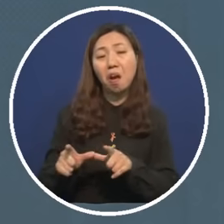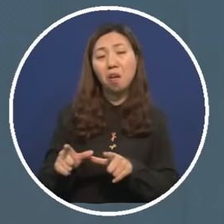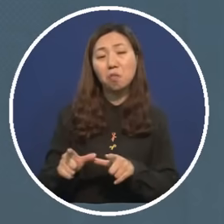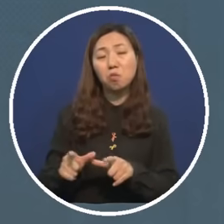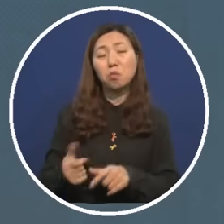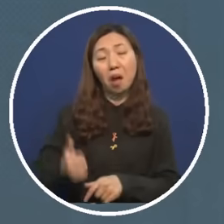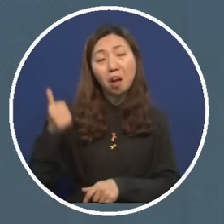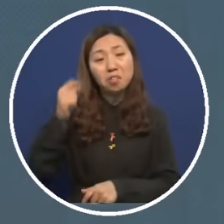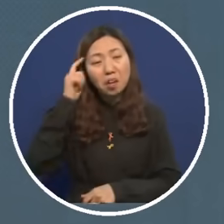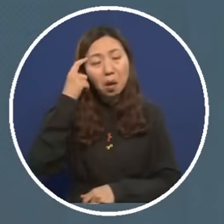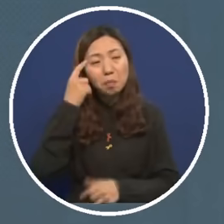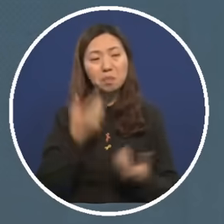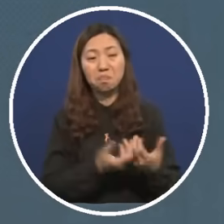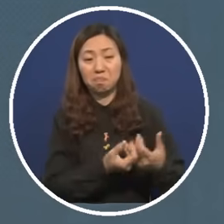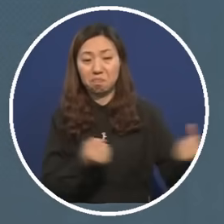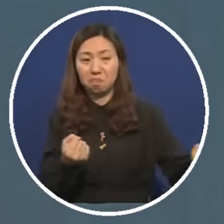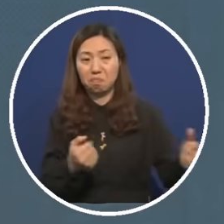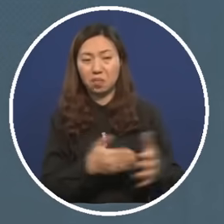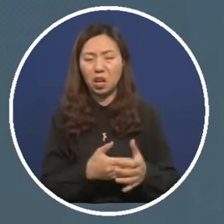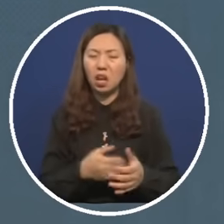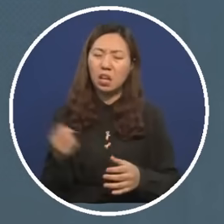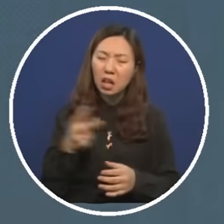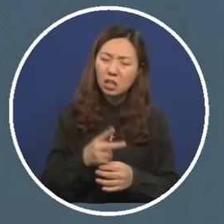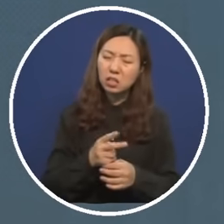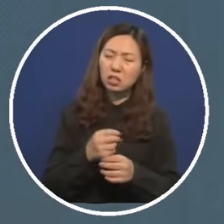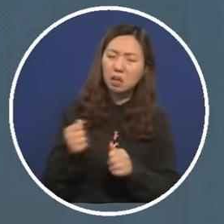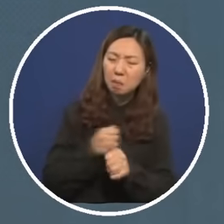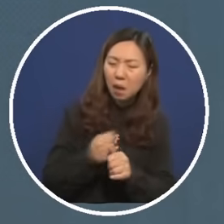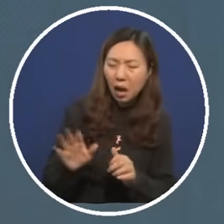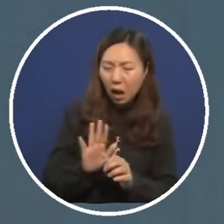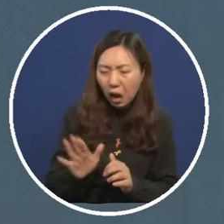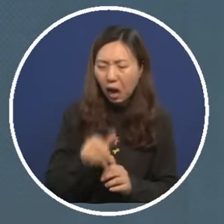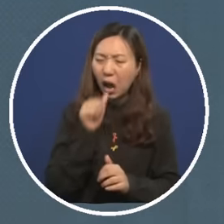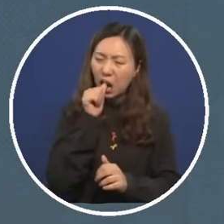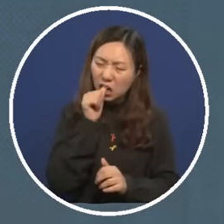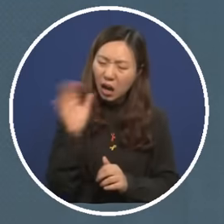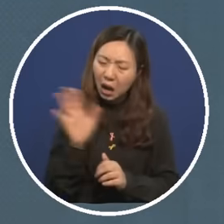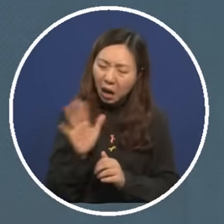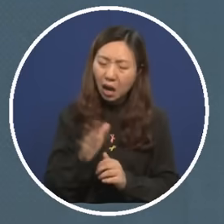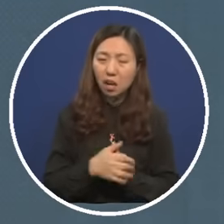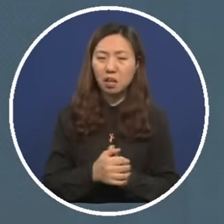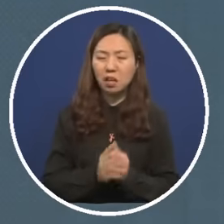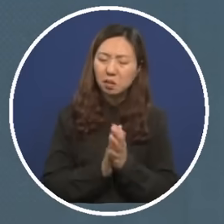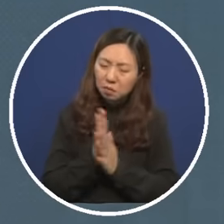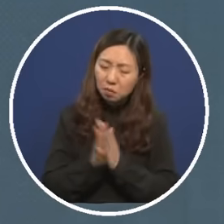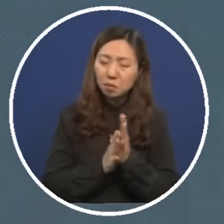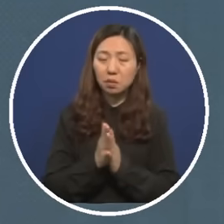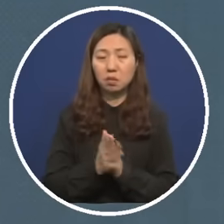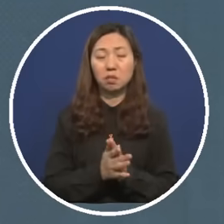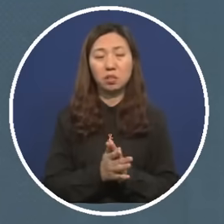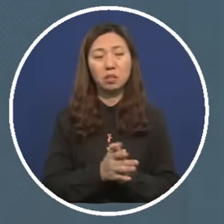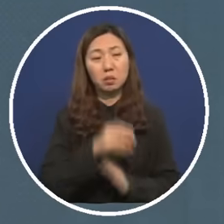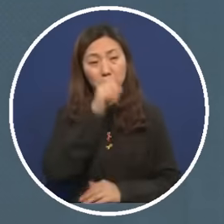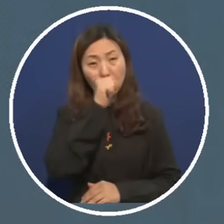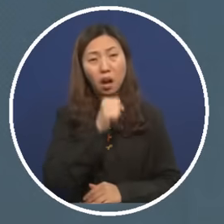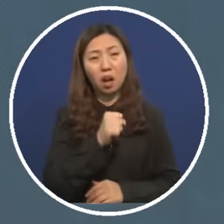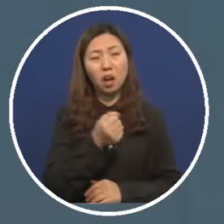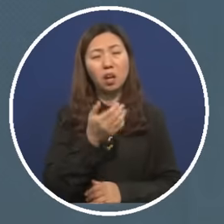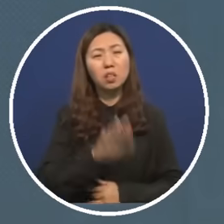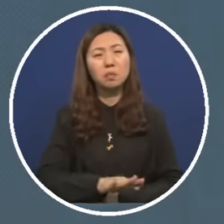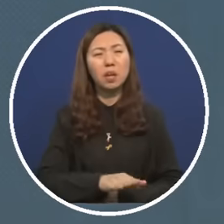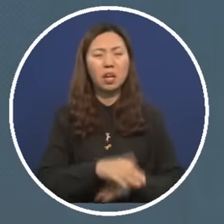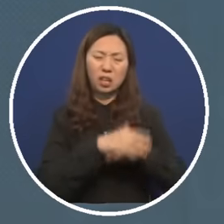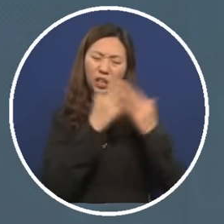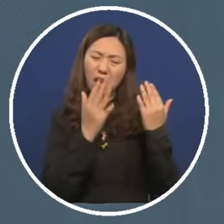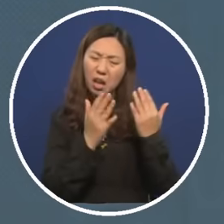돼요. 내가 다시는 술 안 먹게, 다시는 폭언 안 할게, 다시는 뭐 하겠다. 아 그러면 좋지. 그런데 나는 뭐